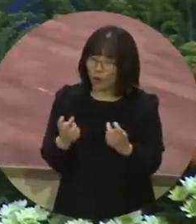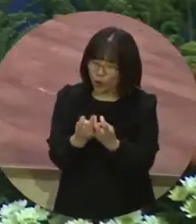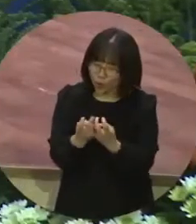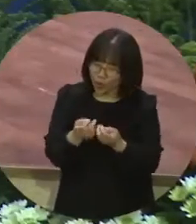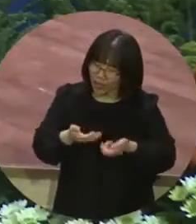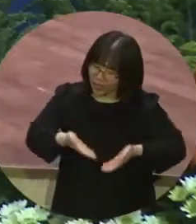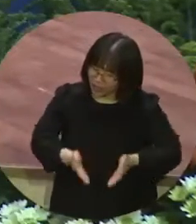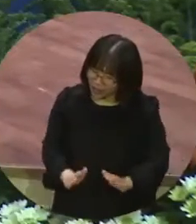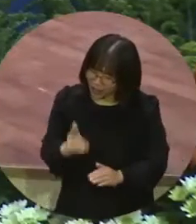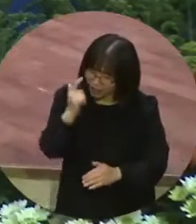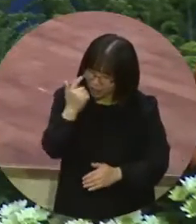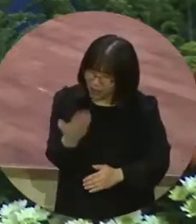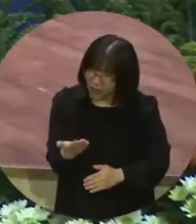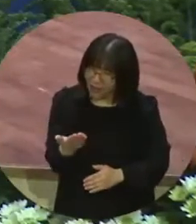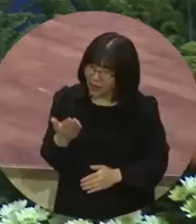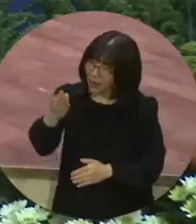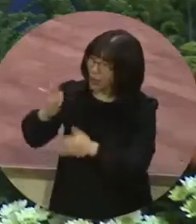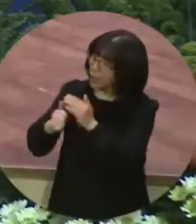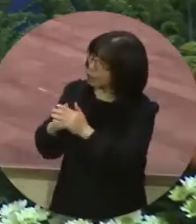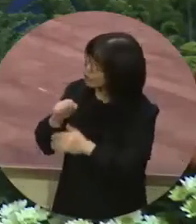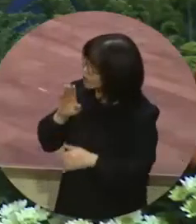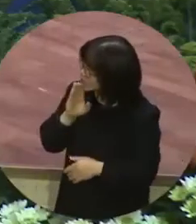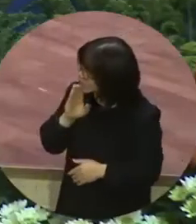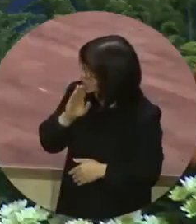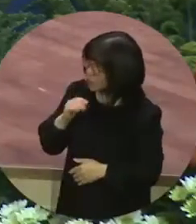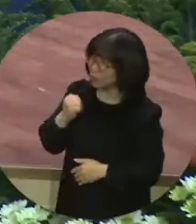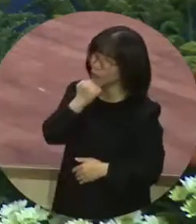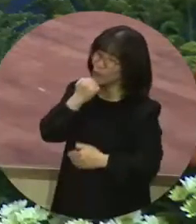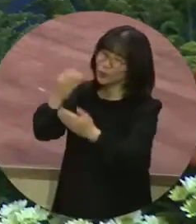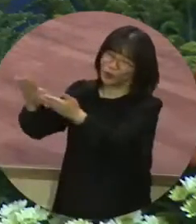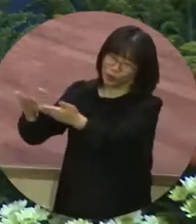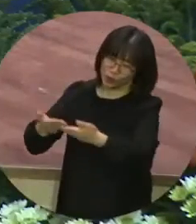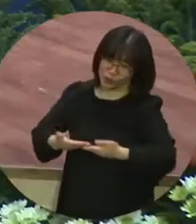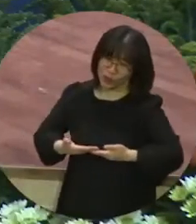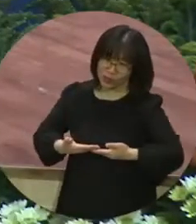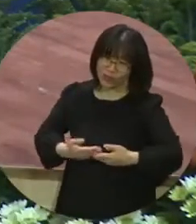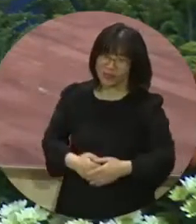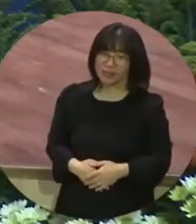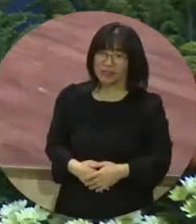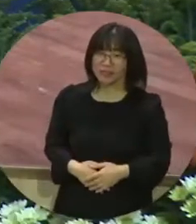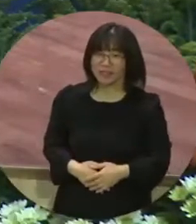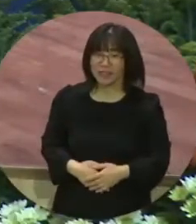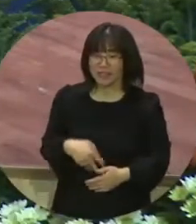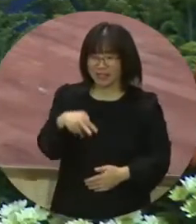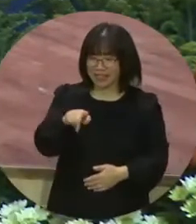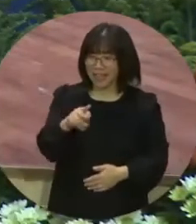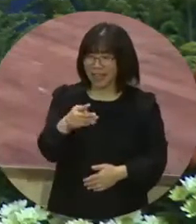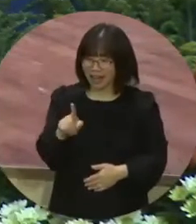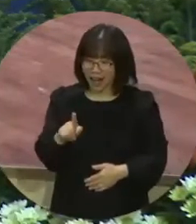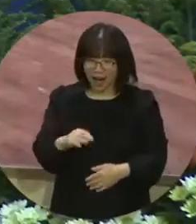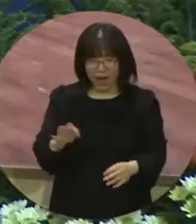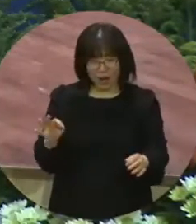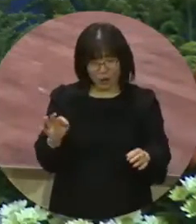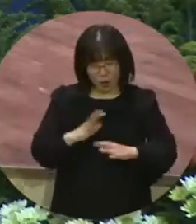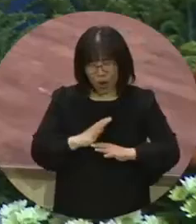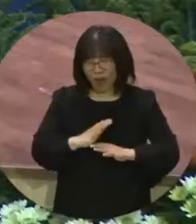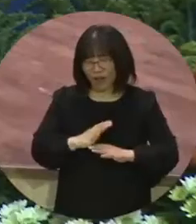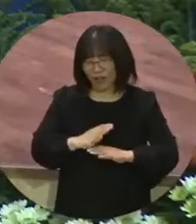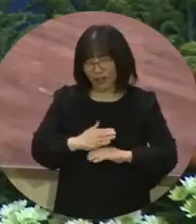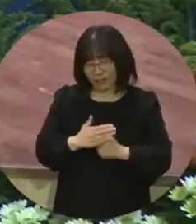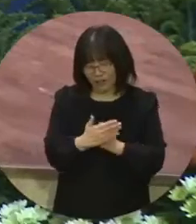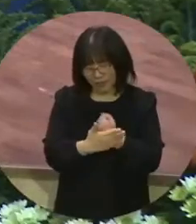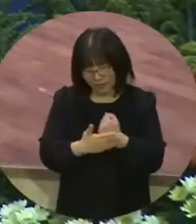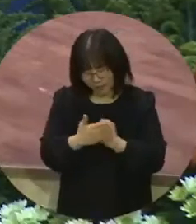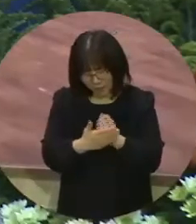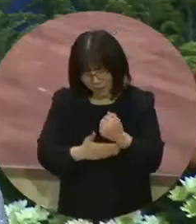수 있을까? 정말 하나님이 나를 웃게 하시는구나. 이 사라는 이렇게 놀라운